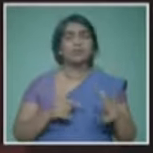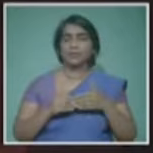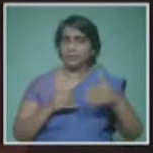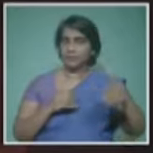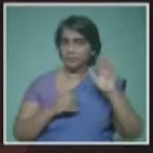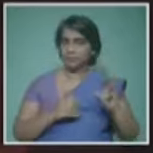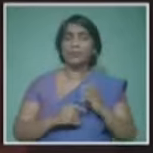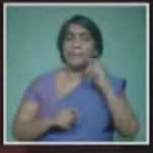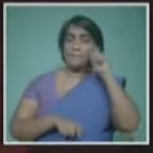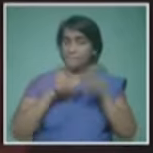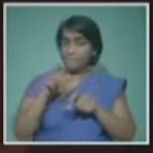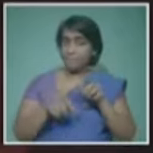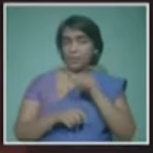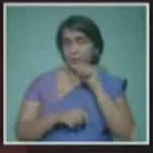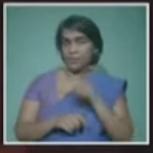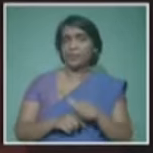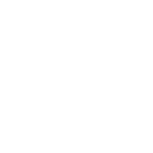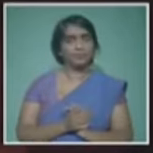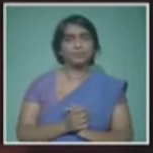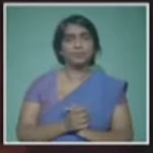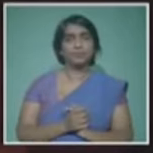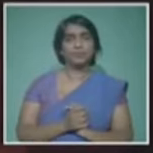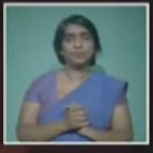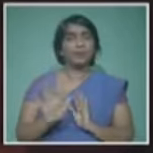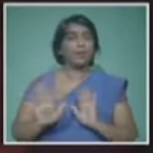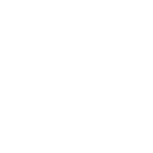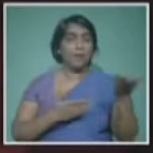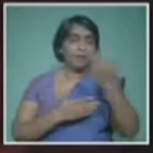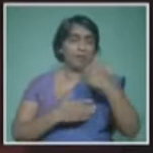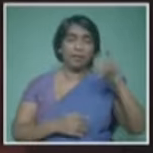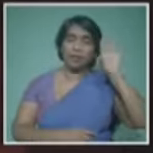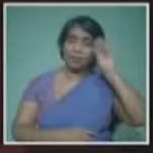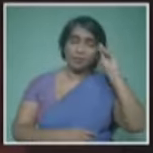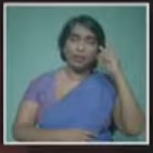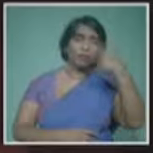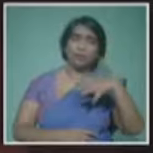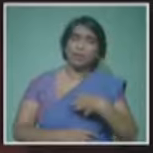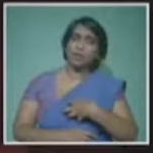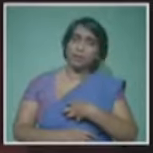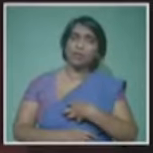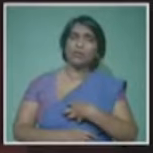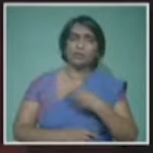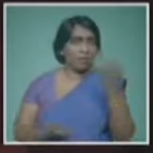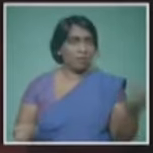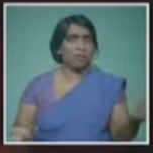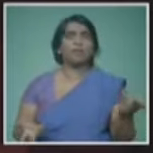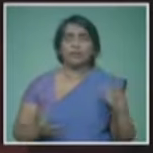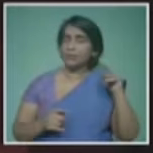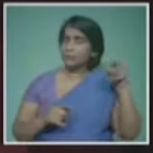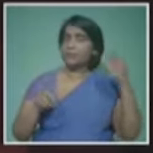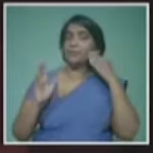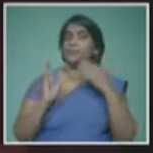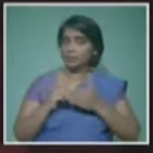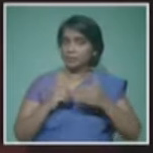වෙලා තිබෙන්නේ මිනිස්සු අත්ත වශයෙන්ම අමාත්‍යතුමනේ මේ පාලකයන්ට නොතේරුණාට මිනිස්සු බොහොම දුකෙන් ඉන්නේ මිනිස්සු හාමතේ ඉන්නේ මේ